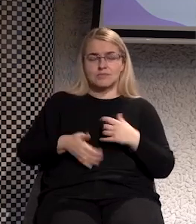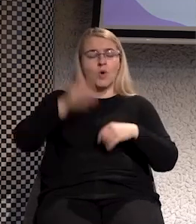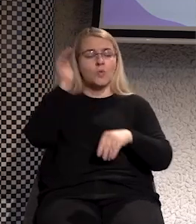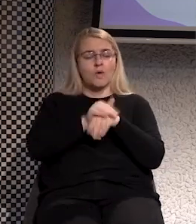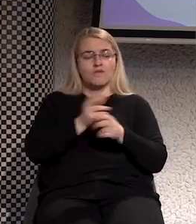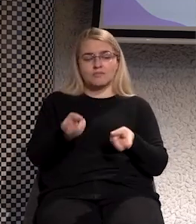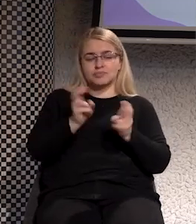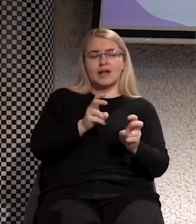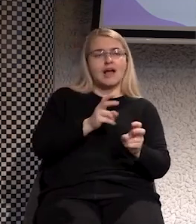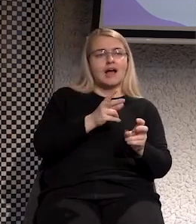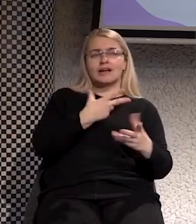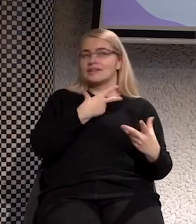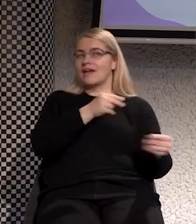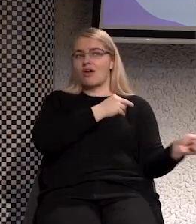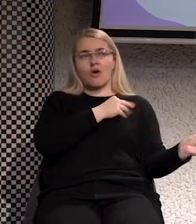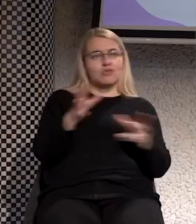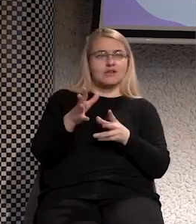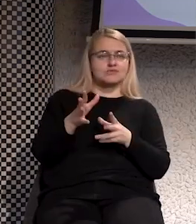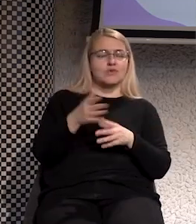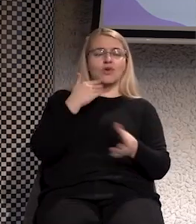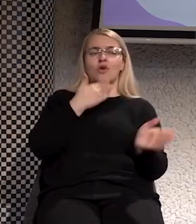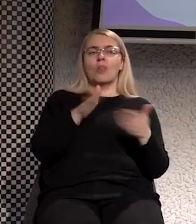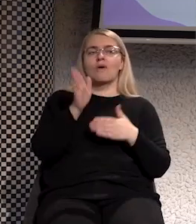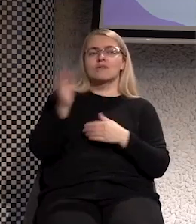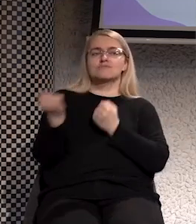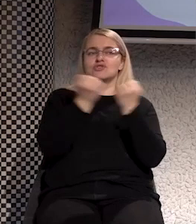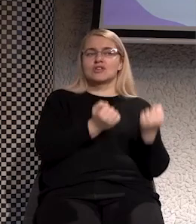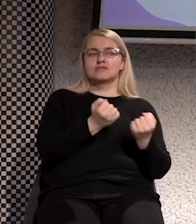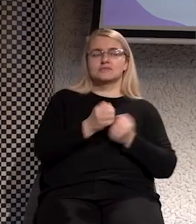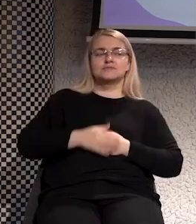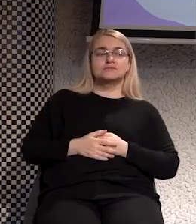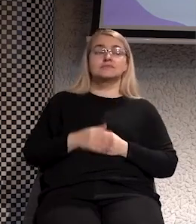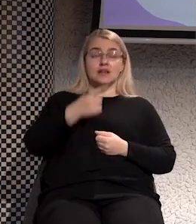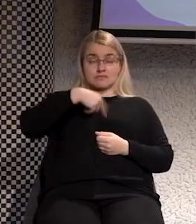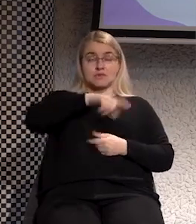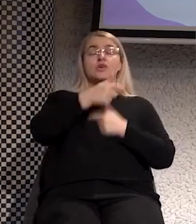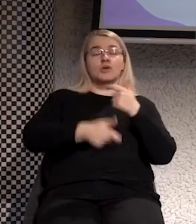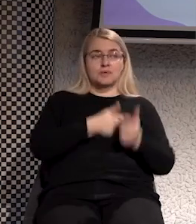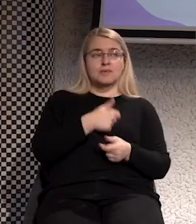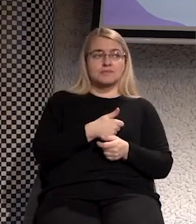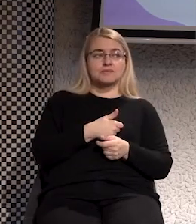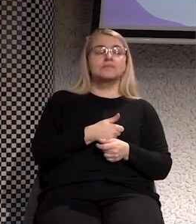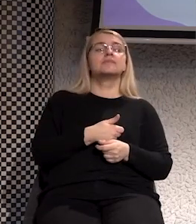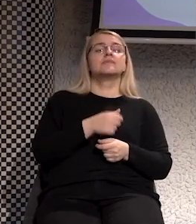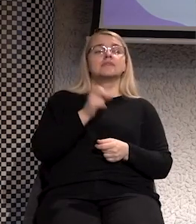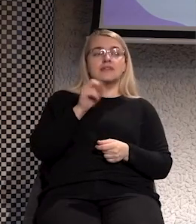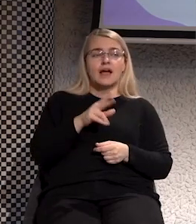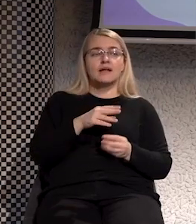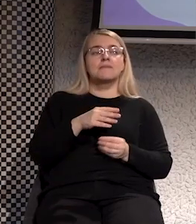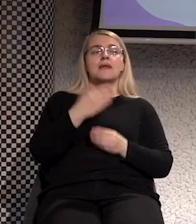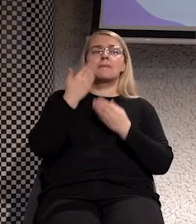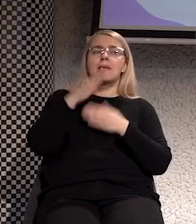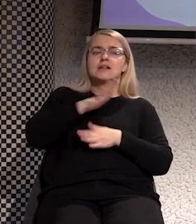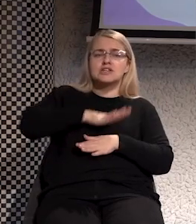nie żeby przyjść do nich po prostu z gotowym i wypisać. Tak robimy, w sensie my oddajemy możliwie jak najbardziej